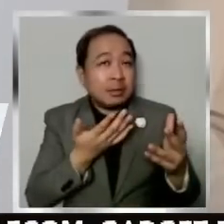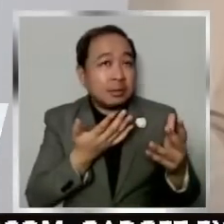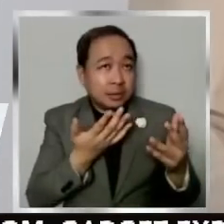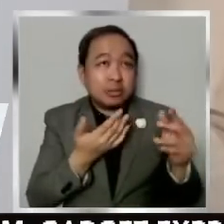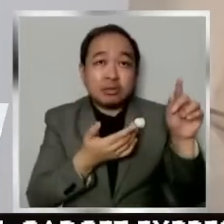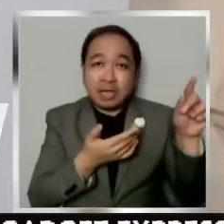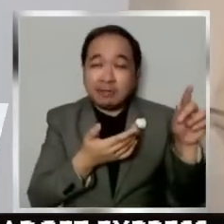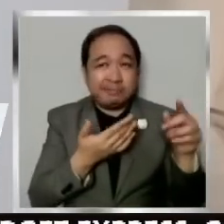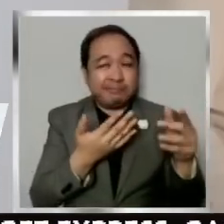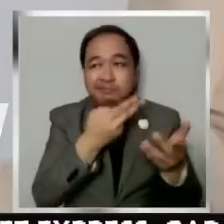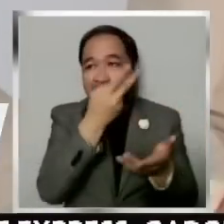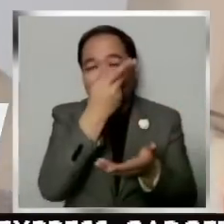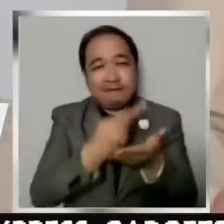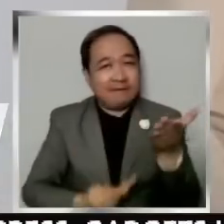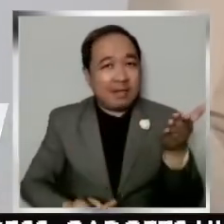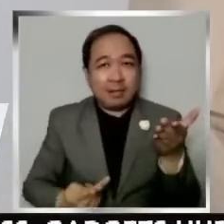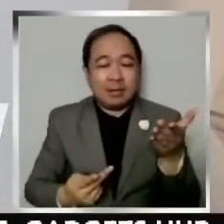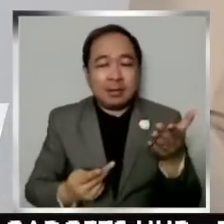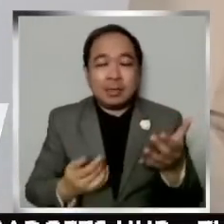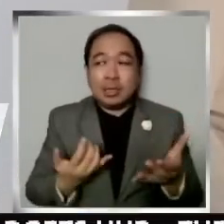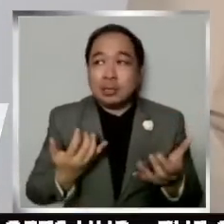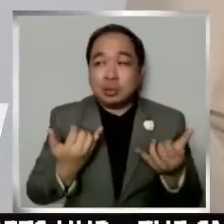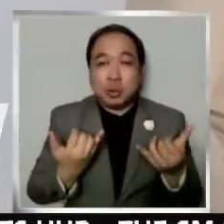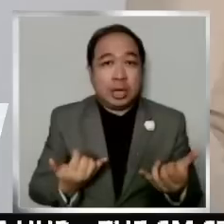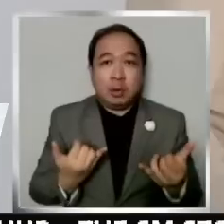The appeal has failed, and